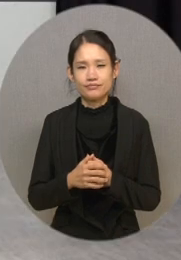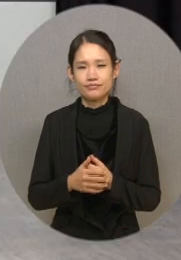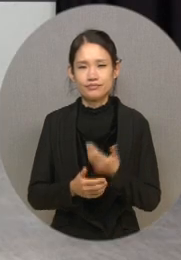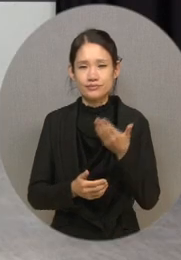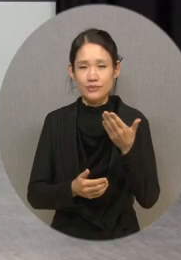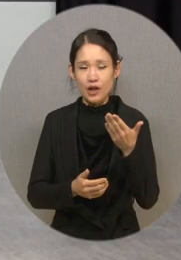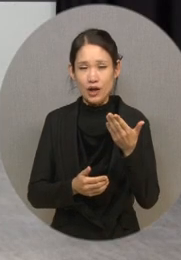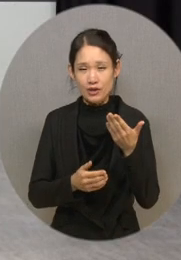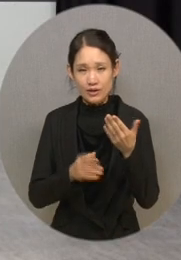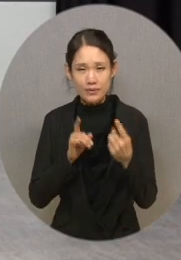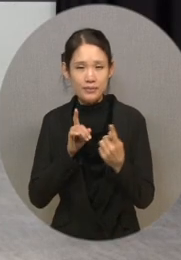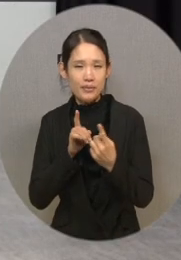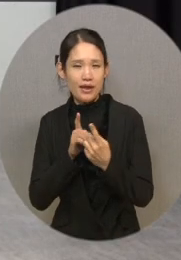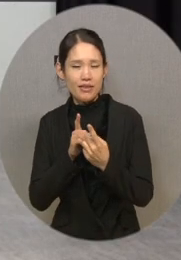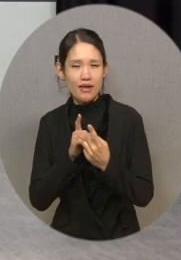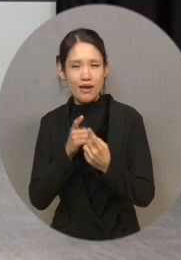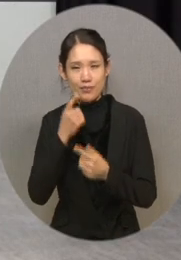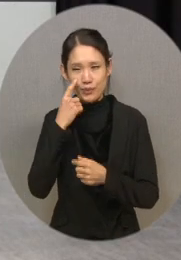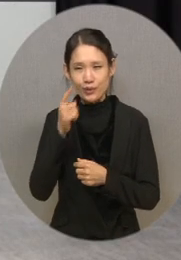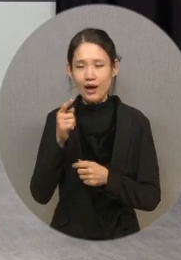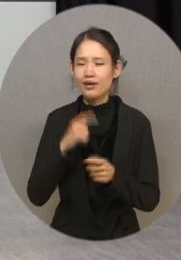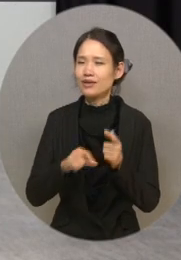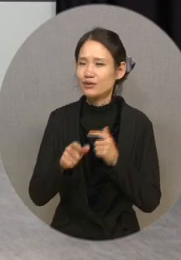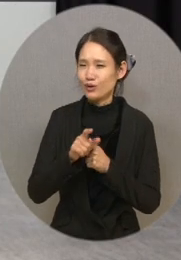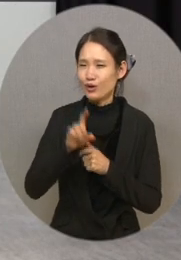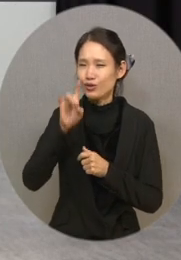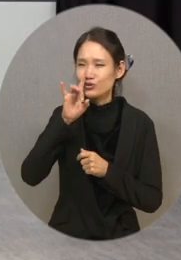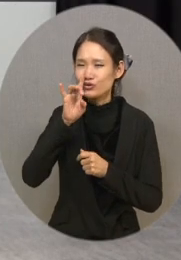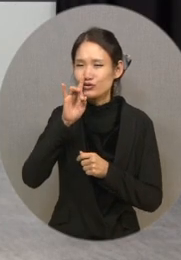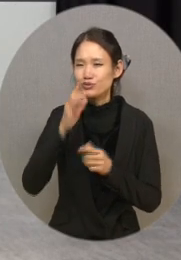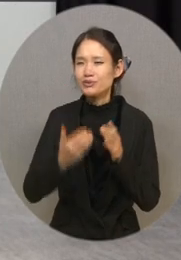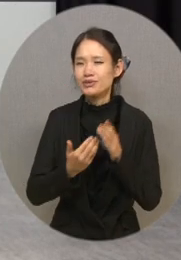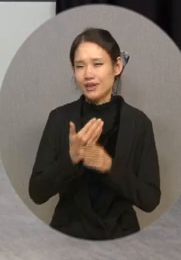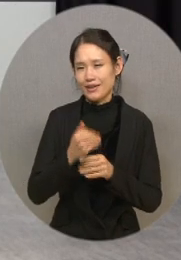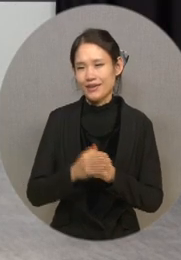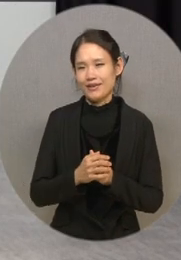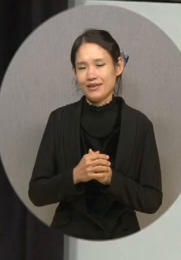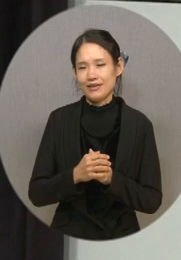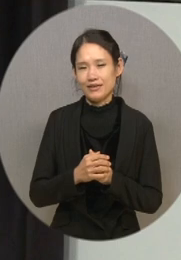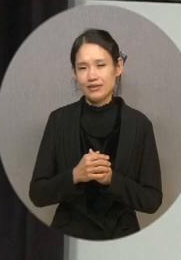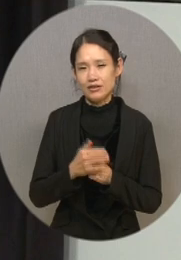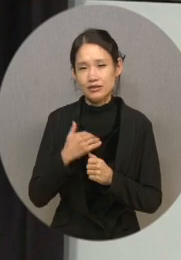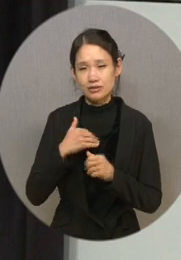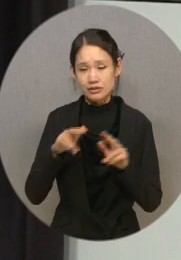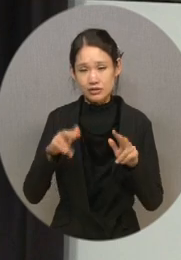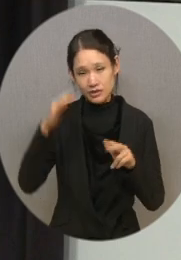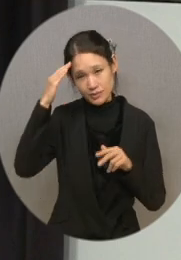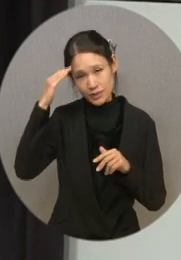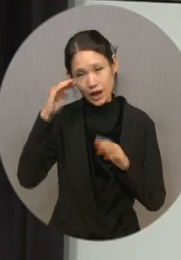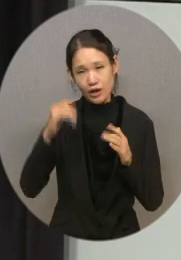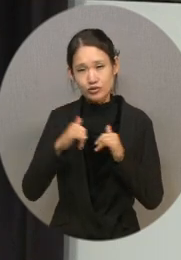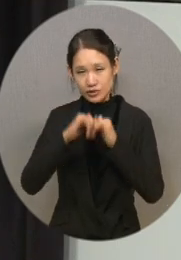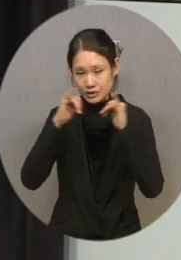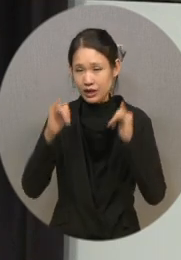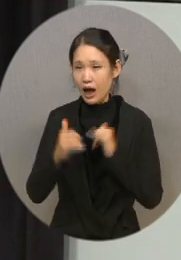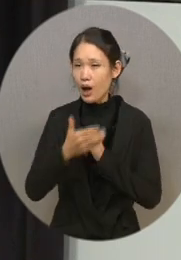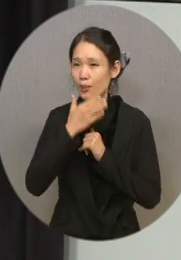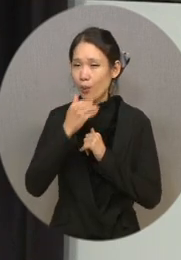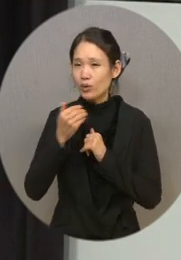회장님을 뵙게 되니까 좀 뭐 하나 궁금한 게 또 있어요. 뭐냐면 지금 우리나라의 사회복지